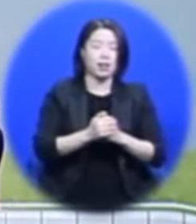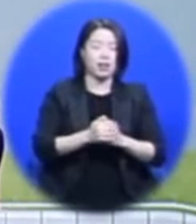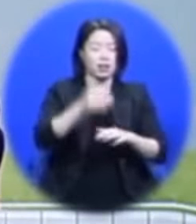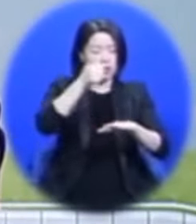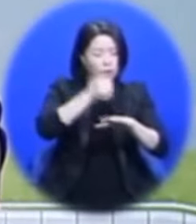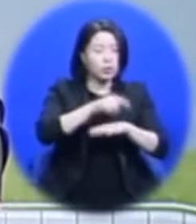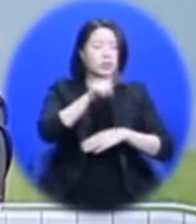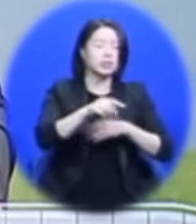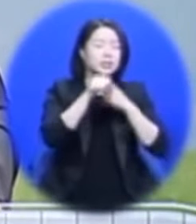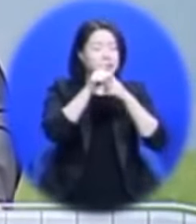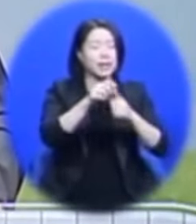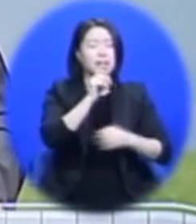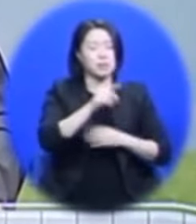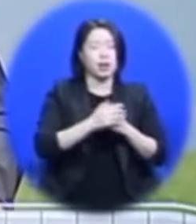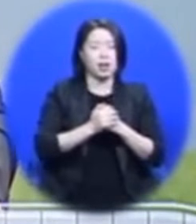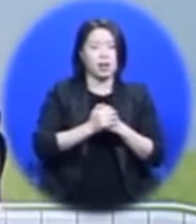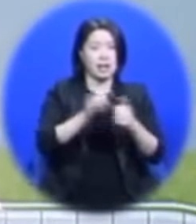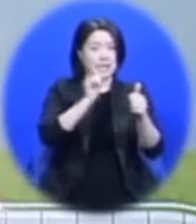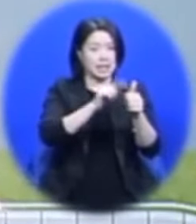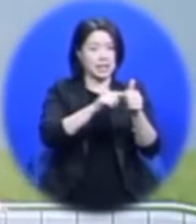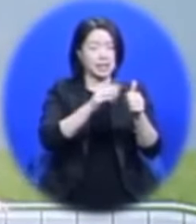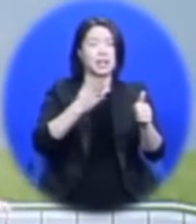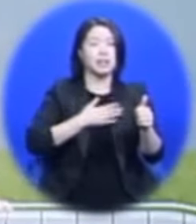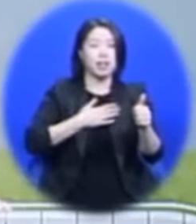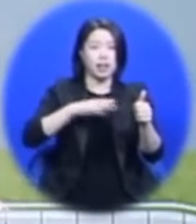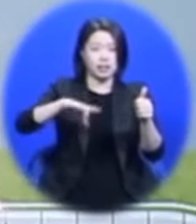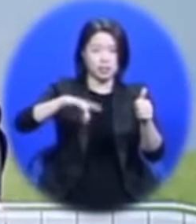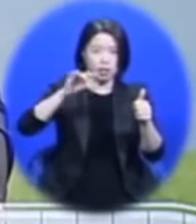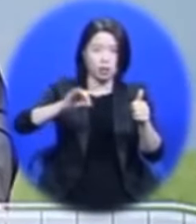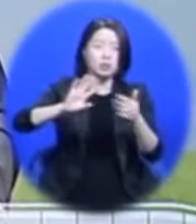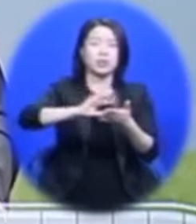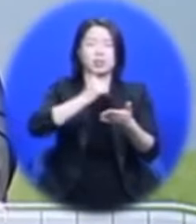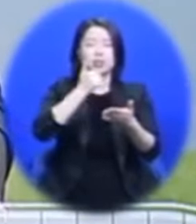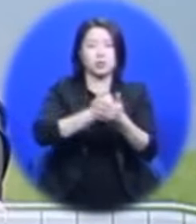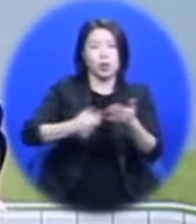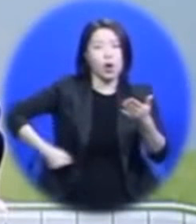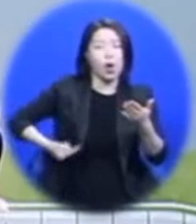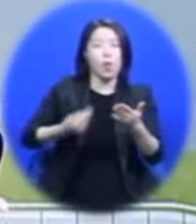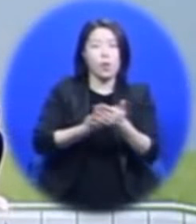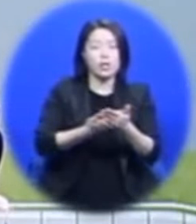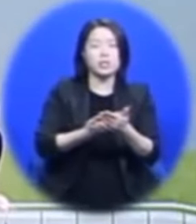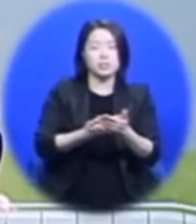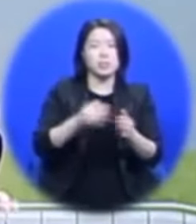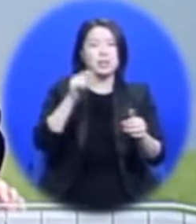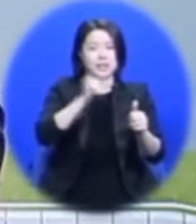따라했다. 게르슨 존스는 내가 최초로 그리스도인으로 회심시킨 사람이다.